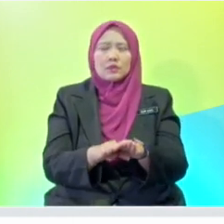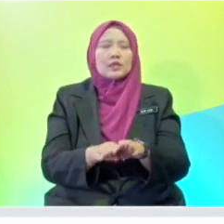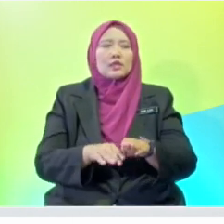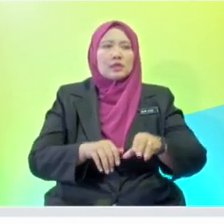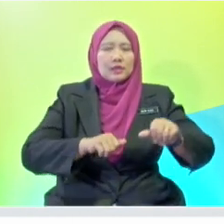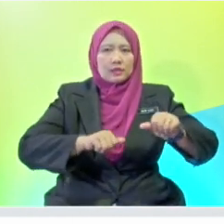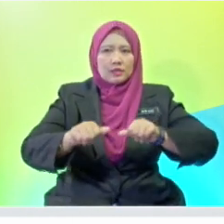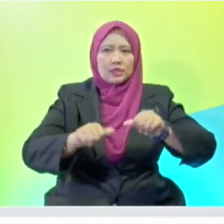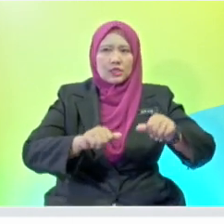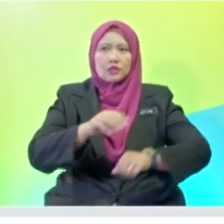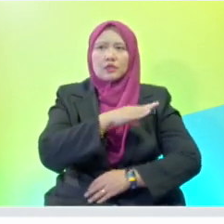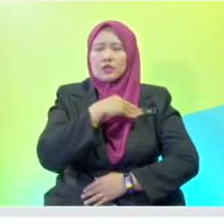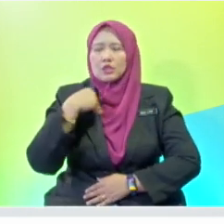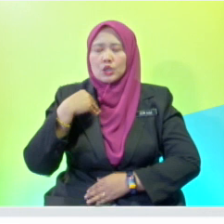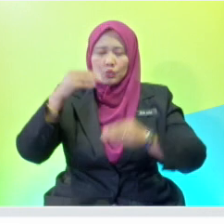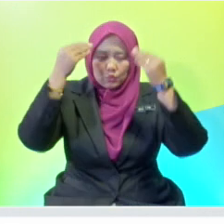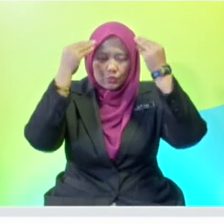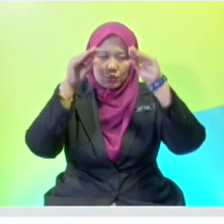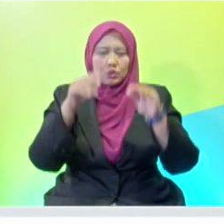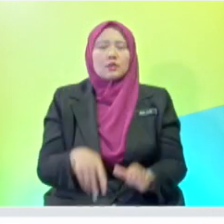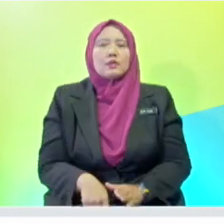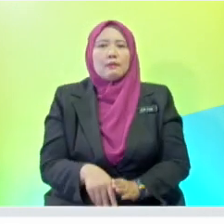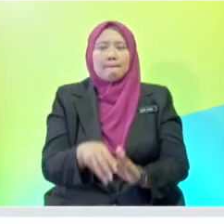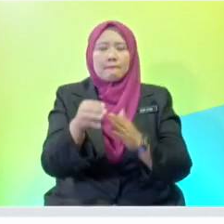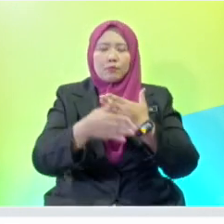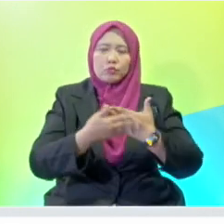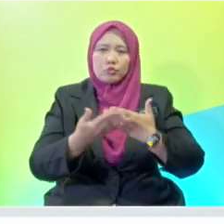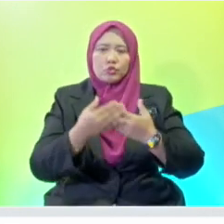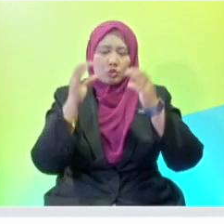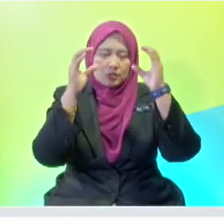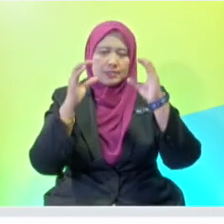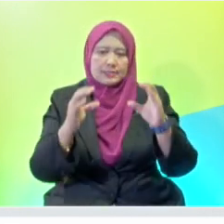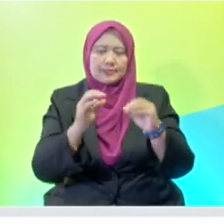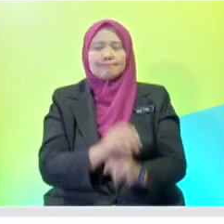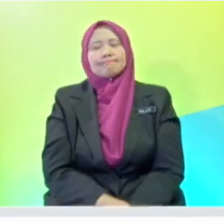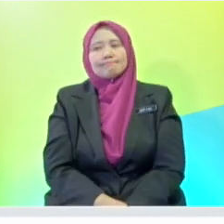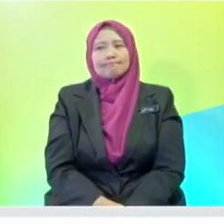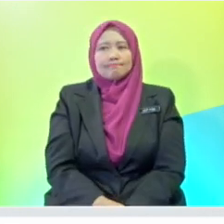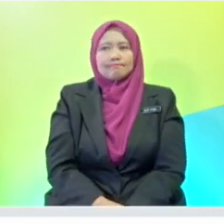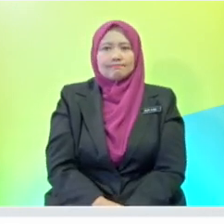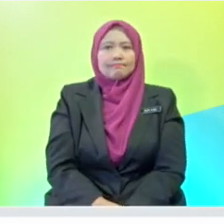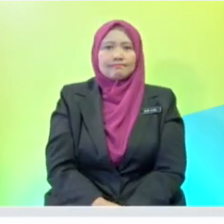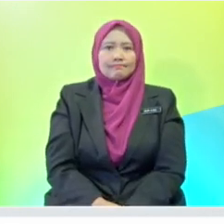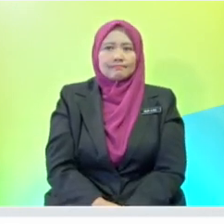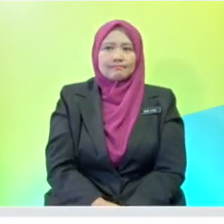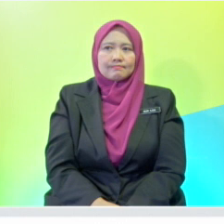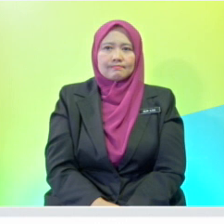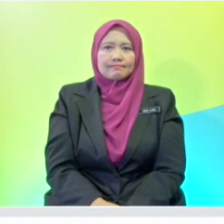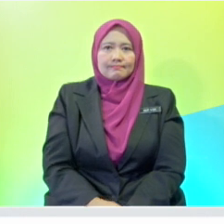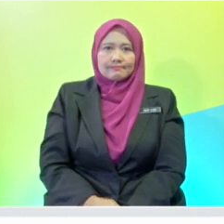dan juga guru sebagai Pemuda cara ataupun fasilitator Oke seterusnya